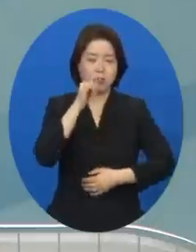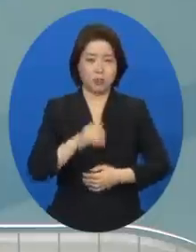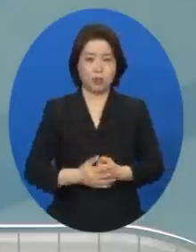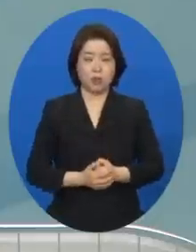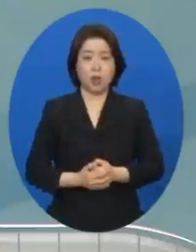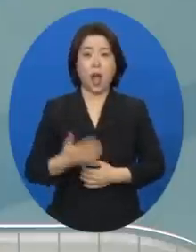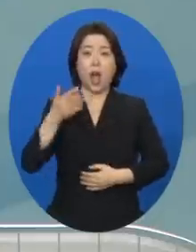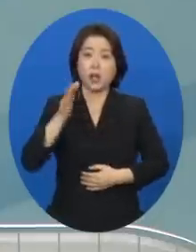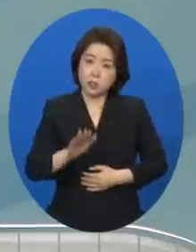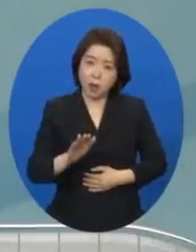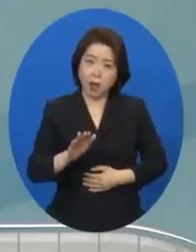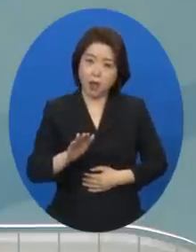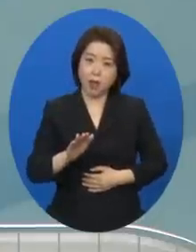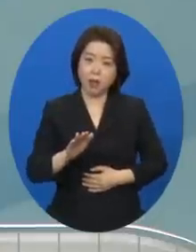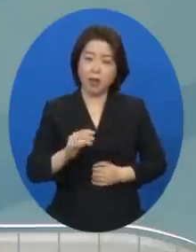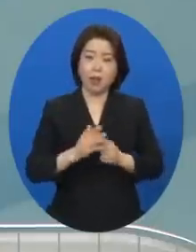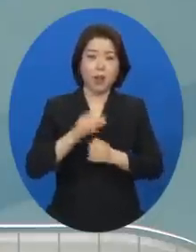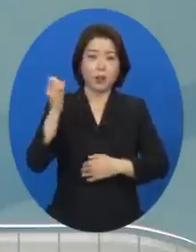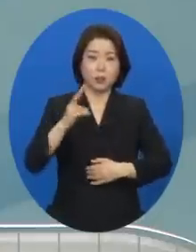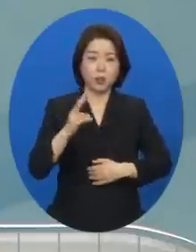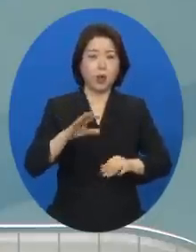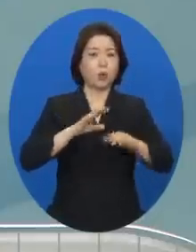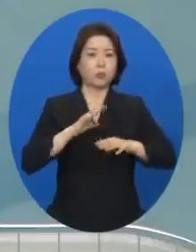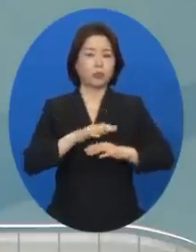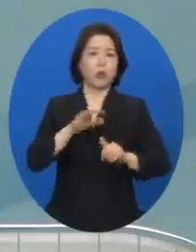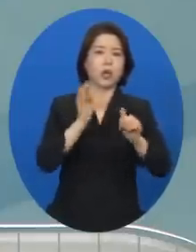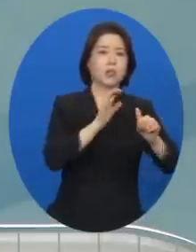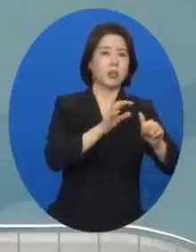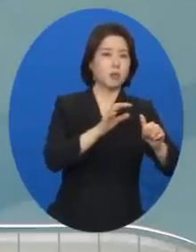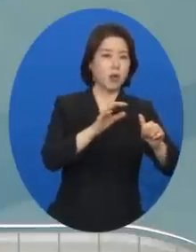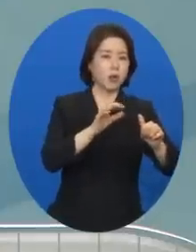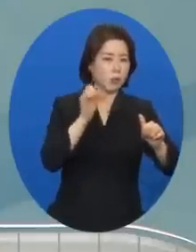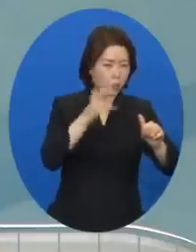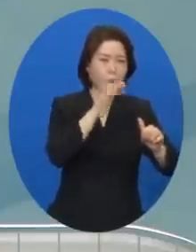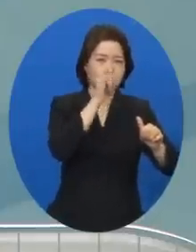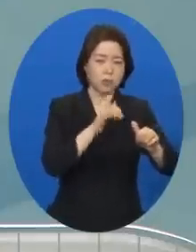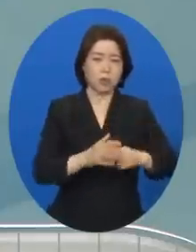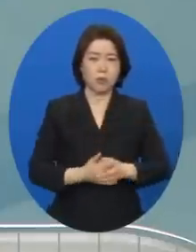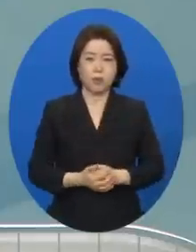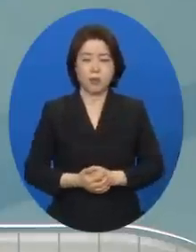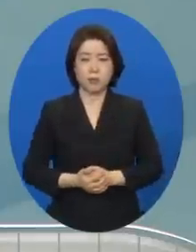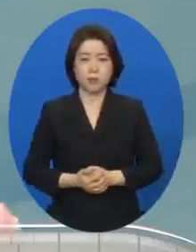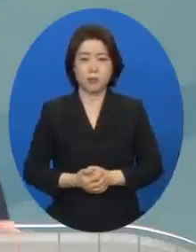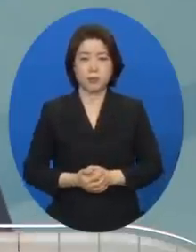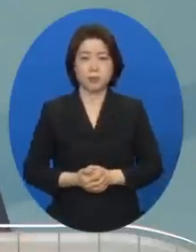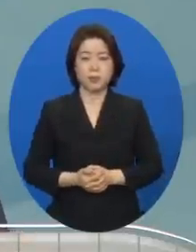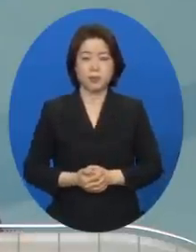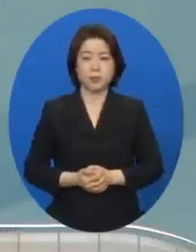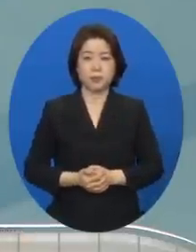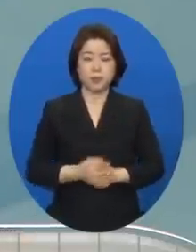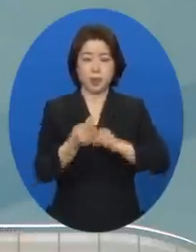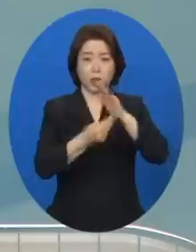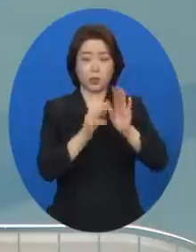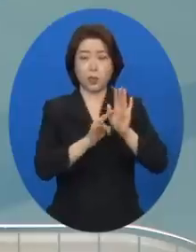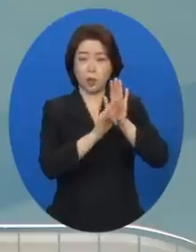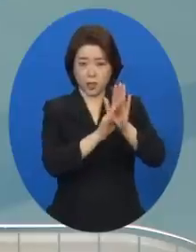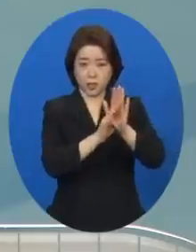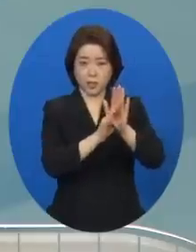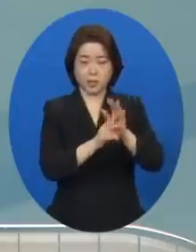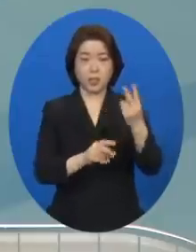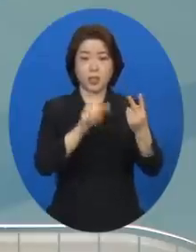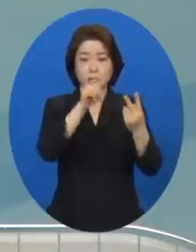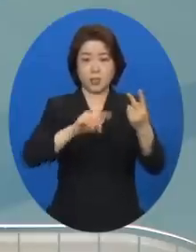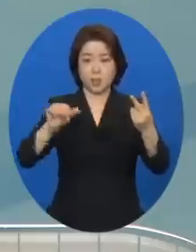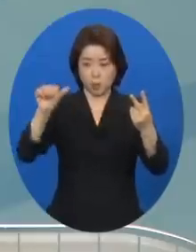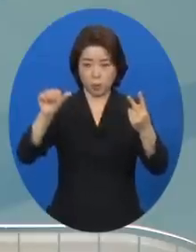그렇지만 또 무서운 책망 도 들으셨어요 들었어요 요한계시록 이자